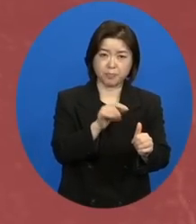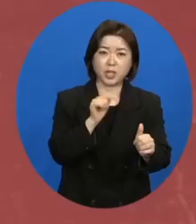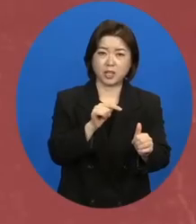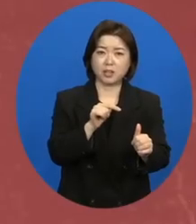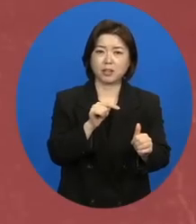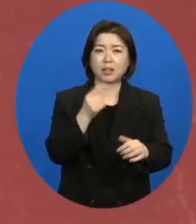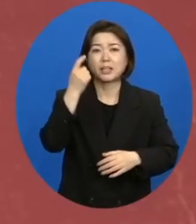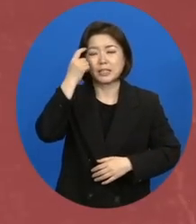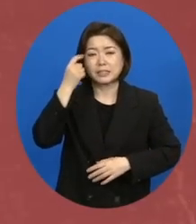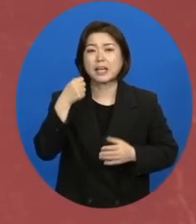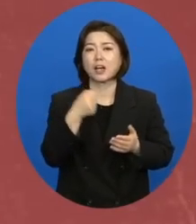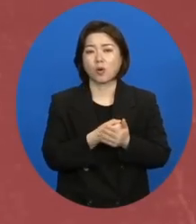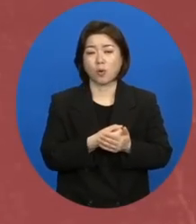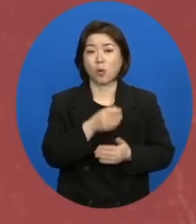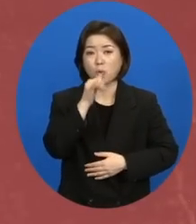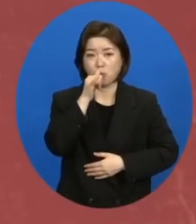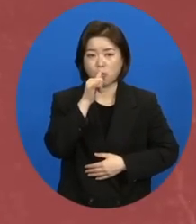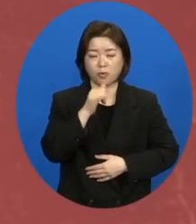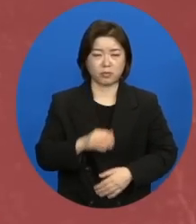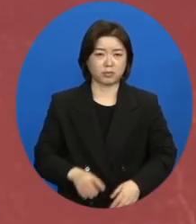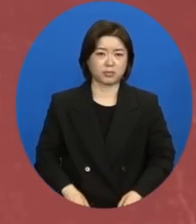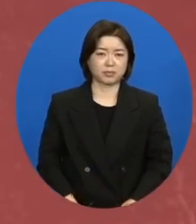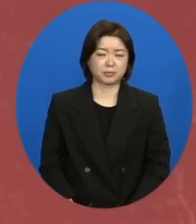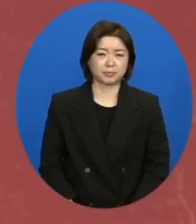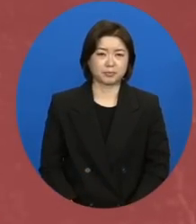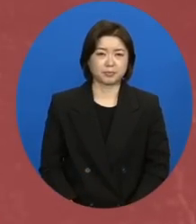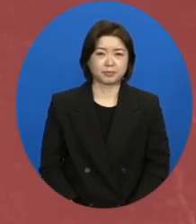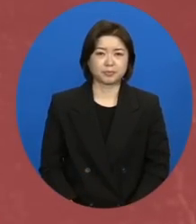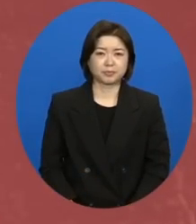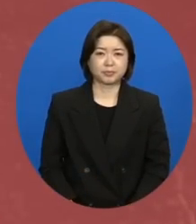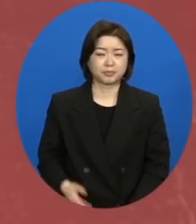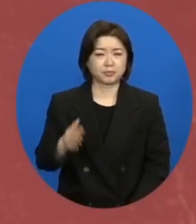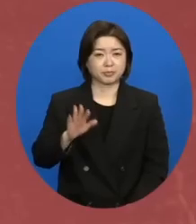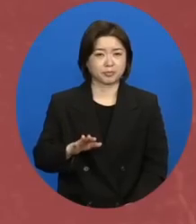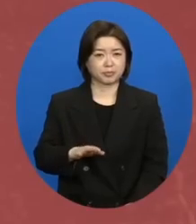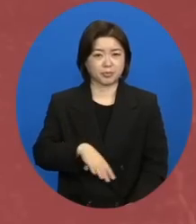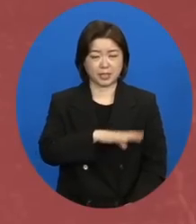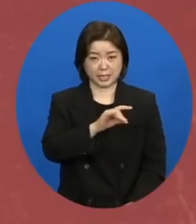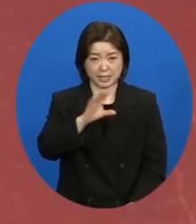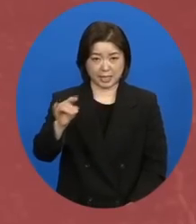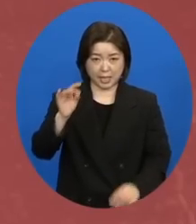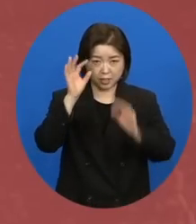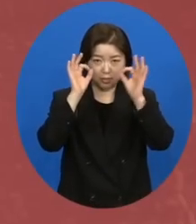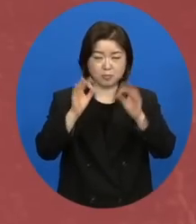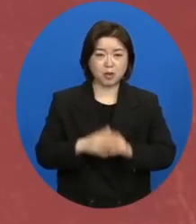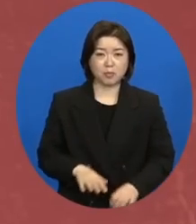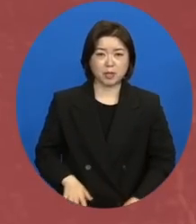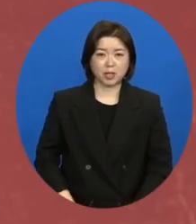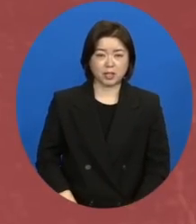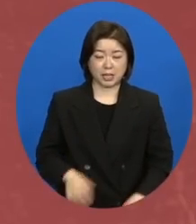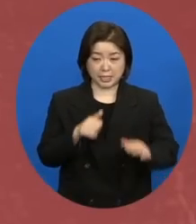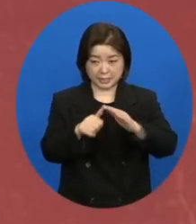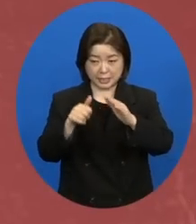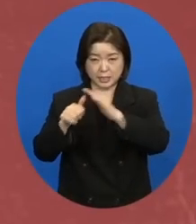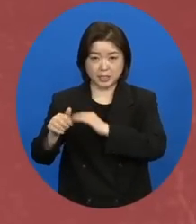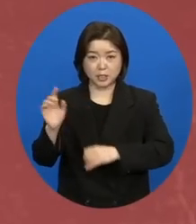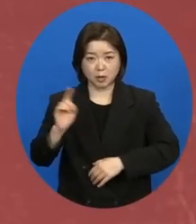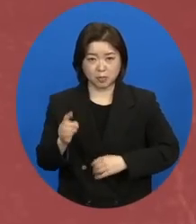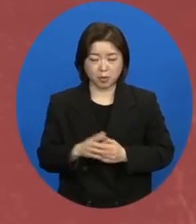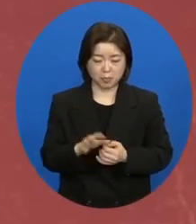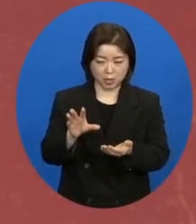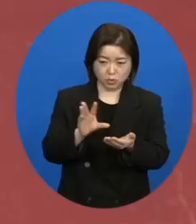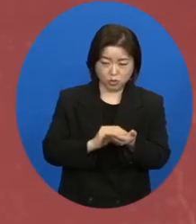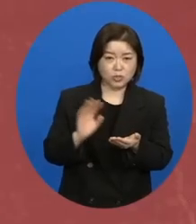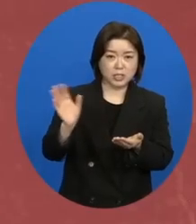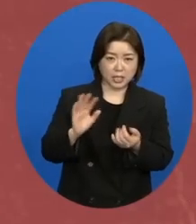이렇게 정한 원칙대로 했죠. 그런데 하다 보면 꼭 애들이 우리가 신방 열심히 다니다 보면 숙제를 안